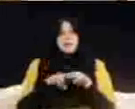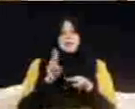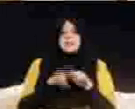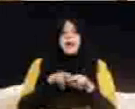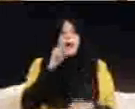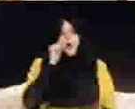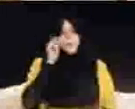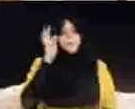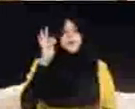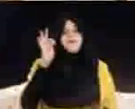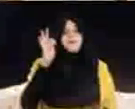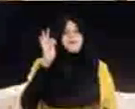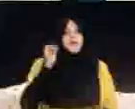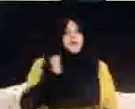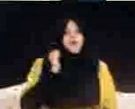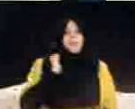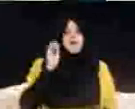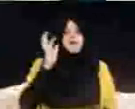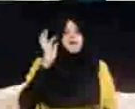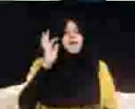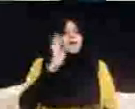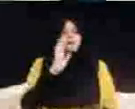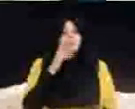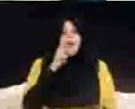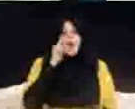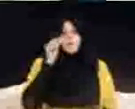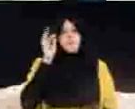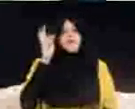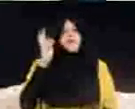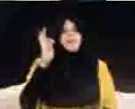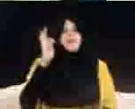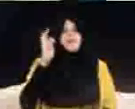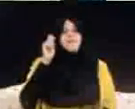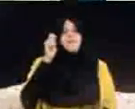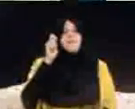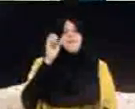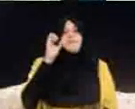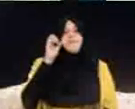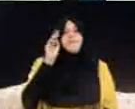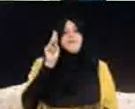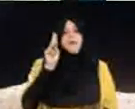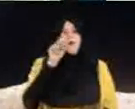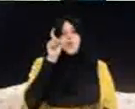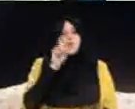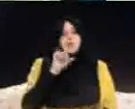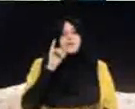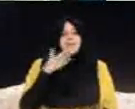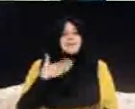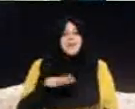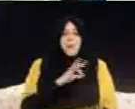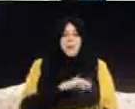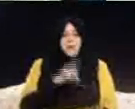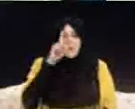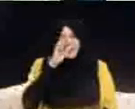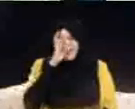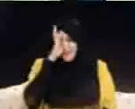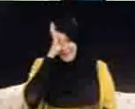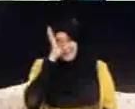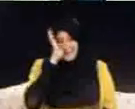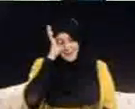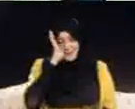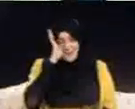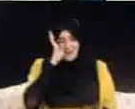ألو. نعم. ألو. نعم. عليكم. وعليكم السلام أخ فوزي. يلا بارك الله فيكم. الله يبارك فيك، مرحبا